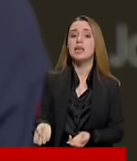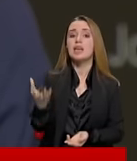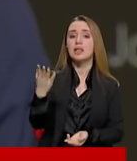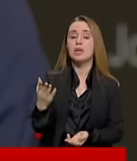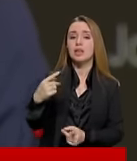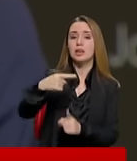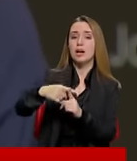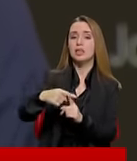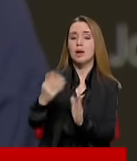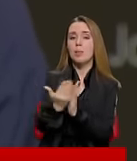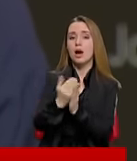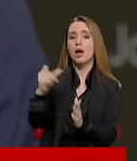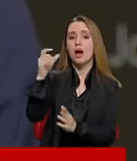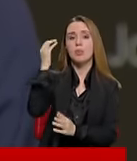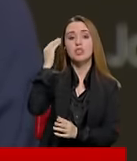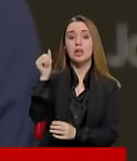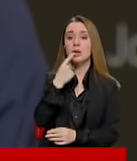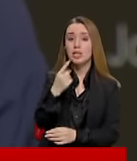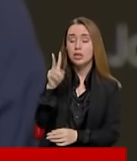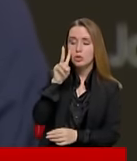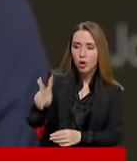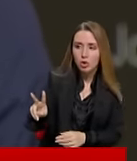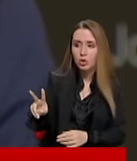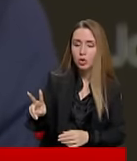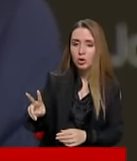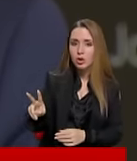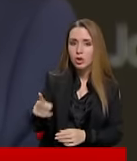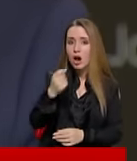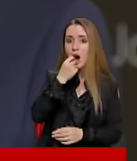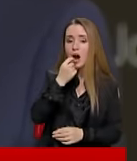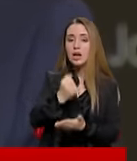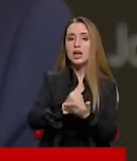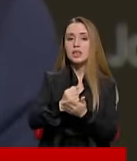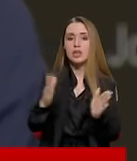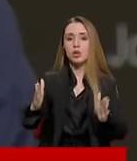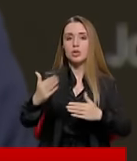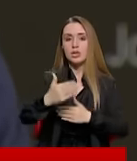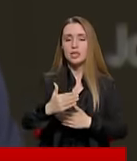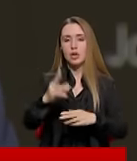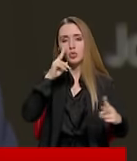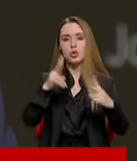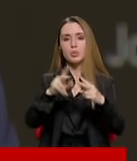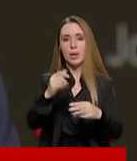katkı payı Onu da artık ay başında alacağım dediğini görür görmez Ankara Eczacılar odasıyla bir görüşme yaptık